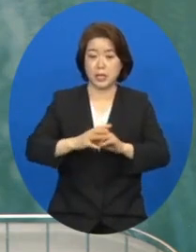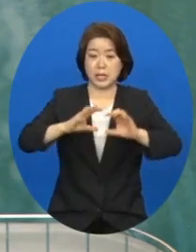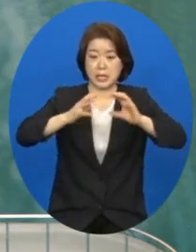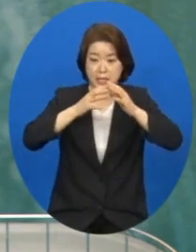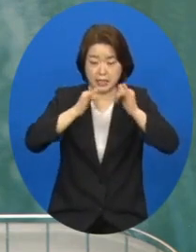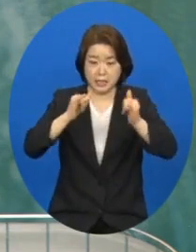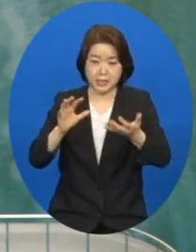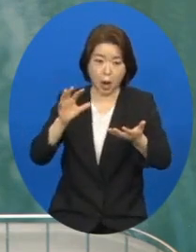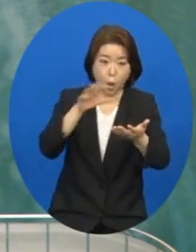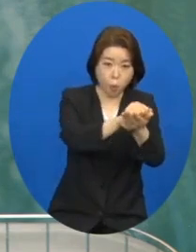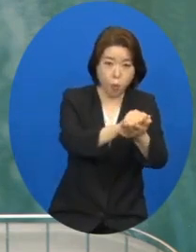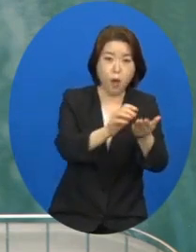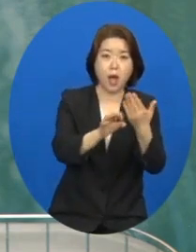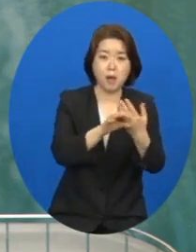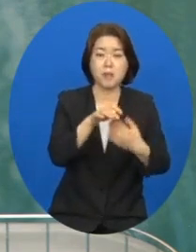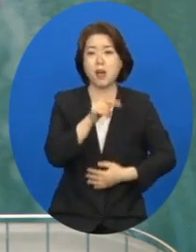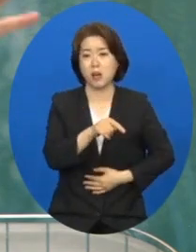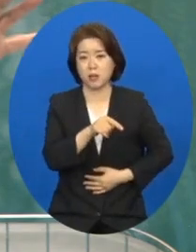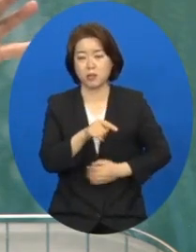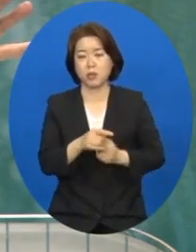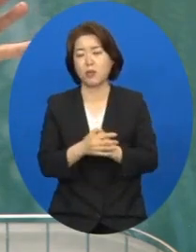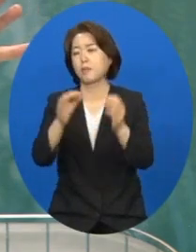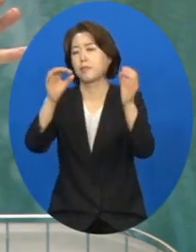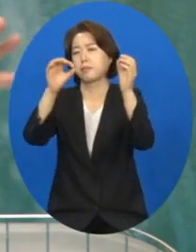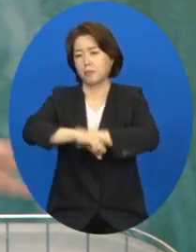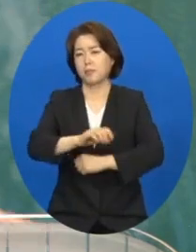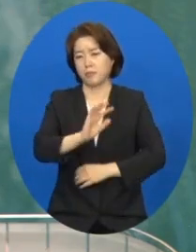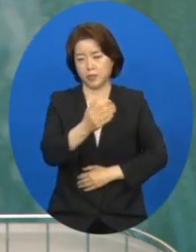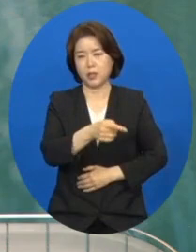삼키면 그가 망해요.